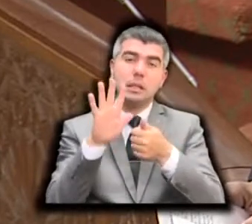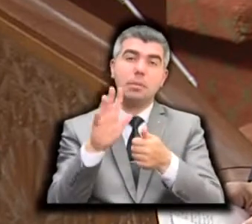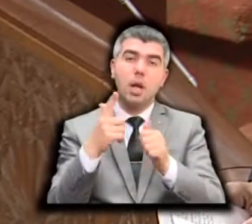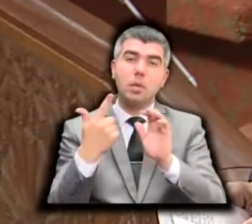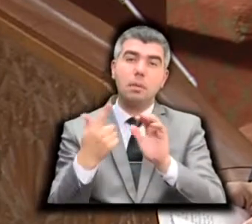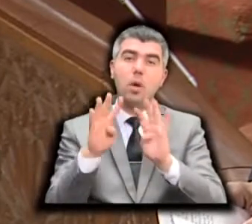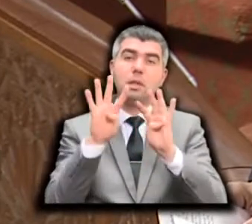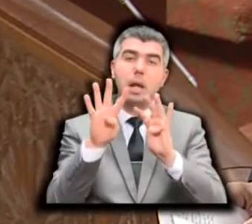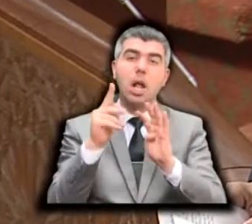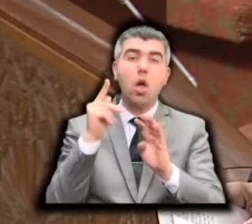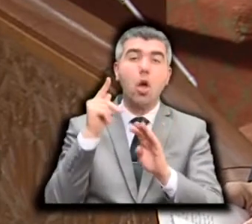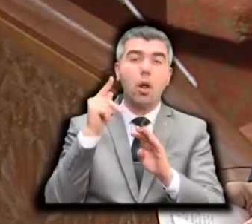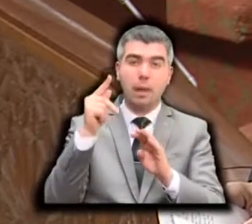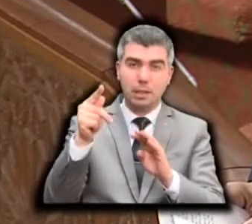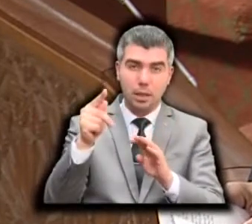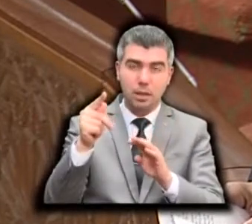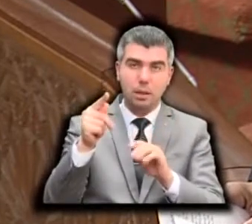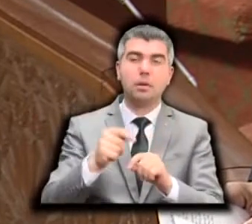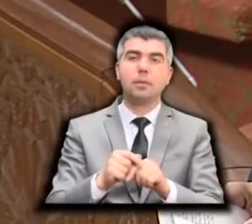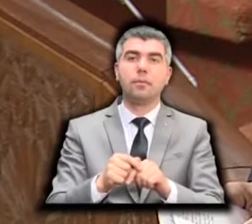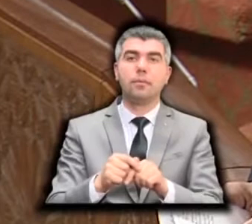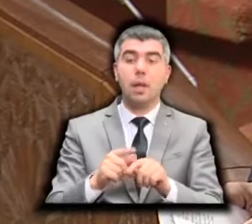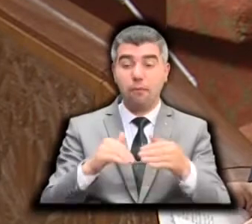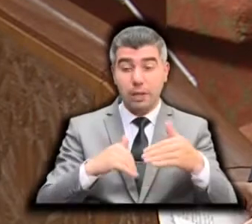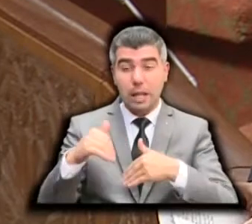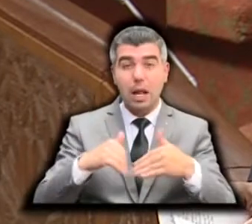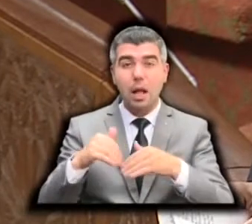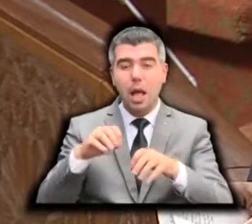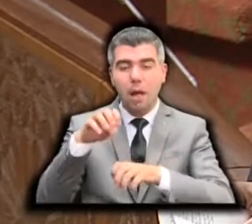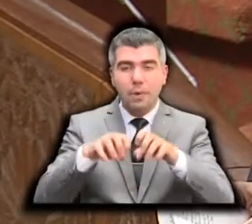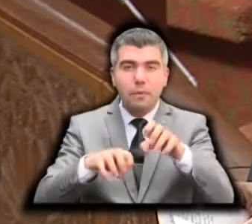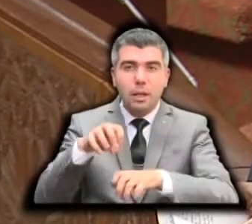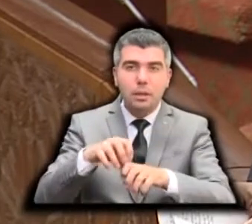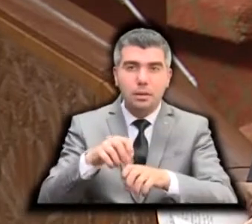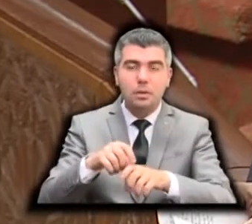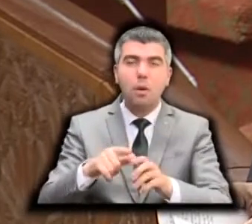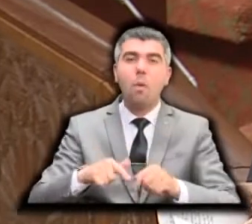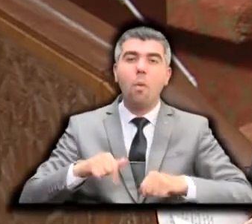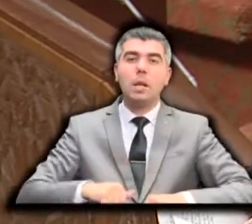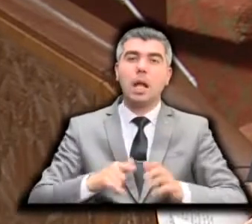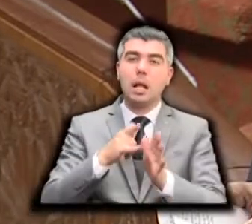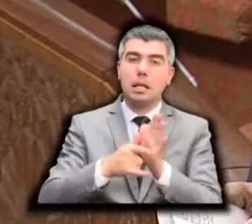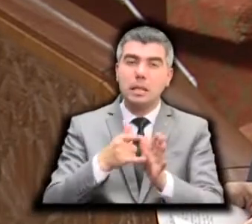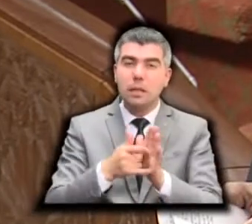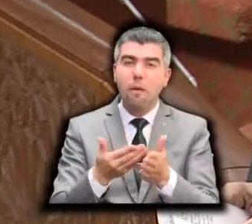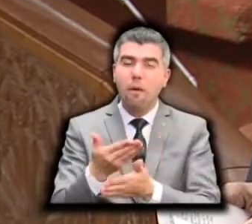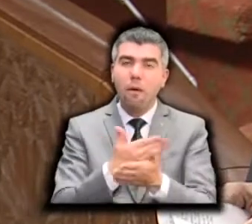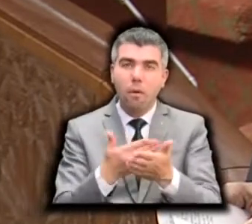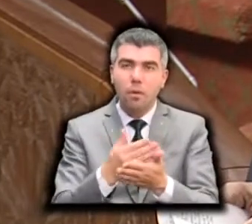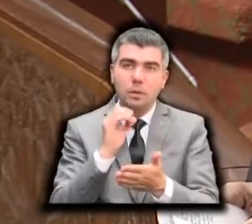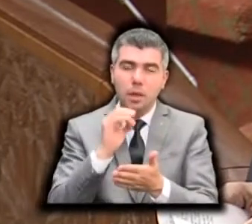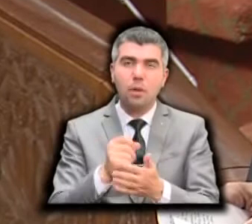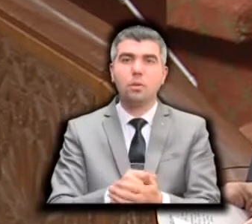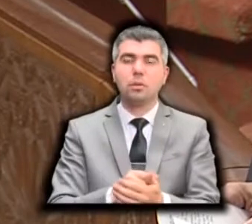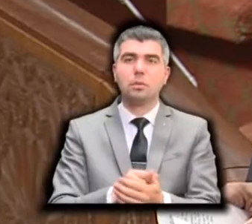687 كيلومتر اللي هي ليست مصنفه، وحاولت وزاره التجهيز والنقل بالامكانيات والاليات اللي